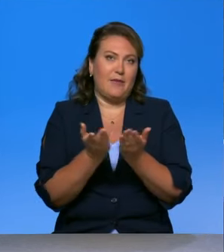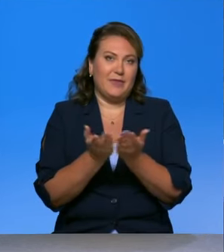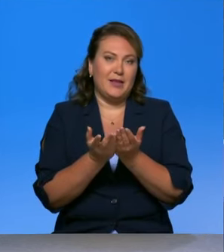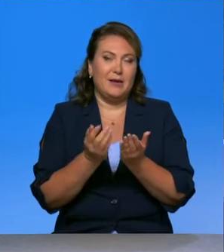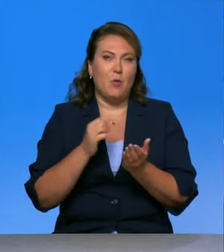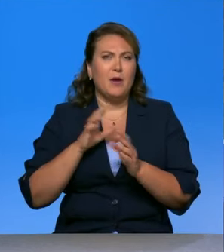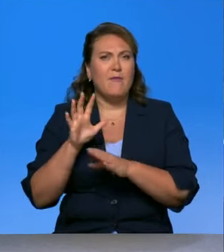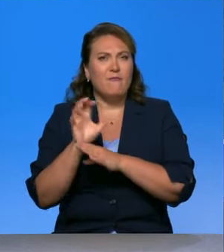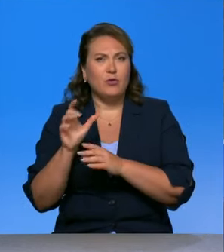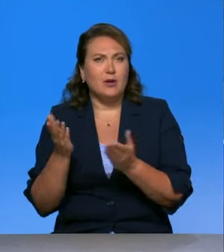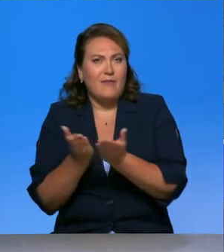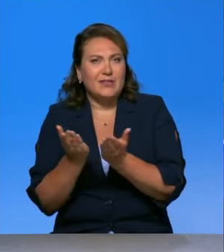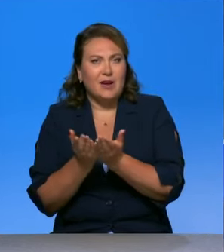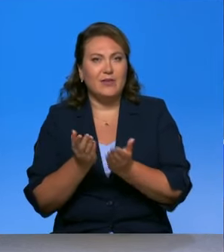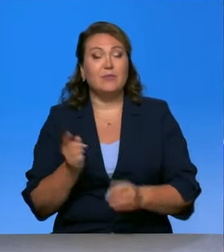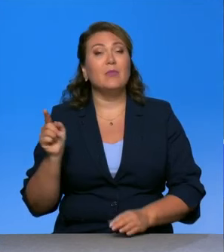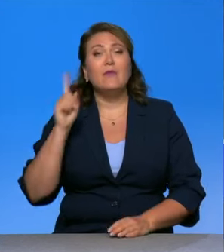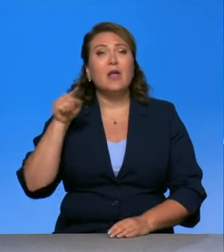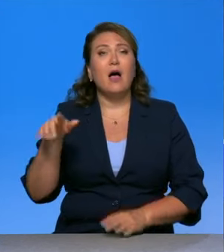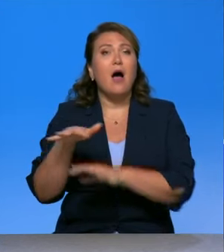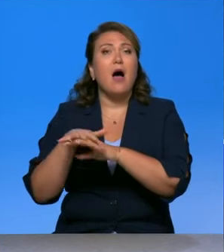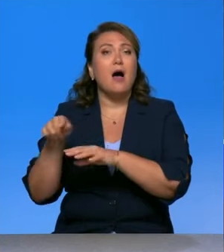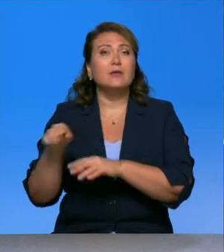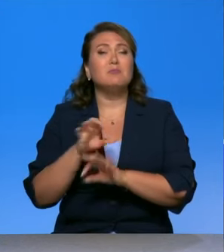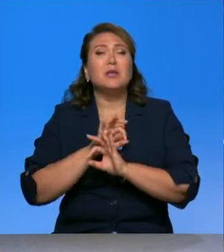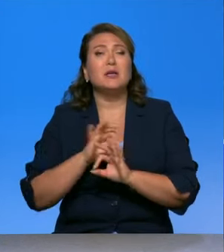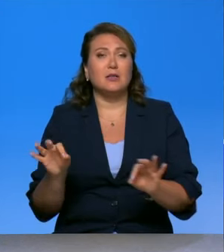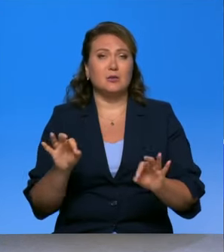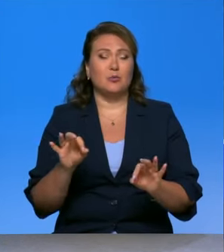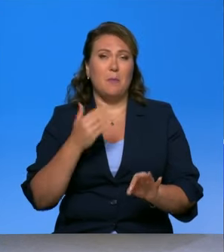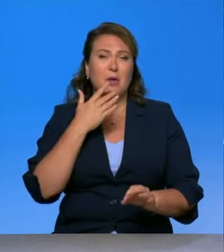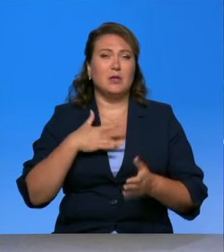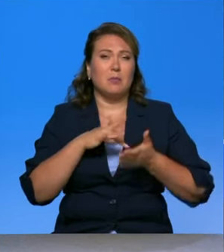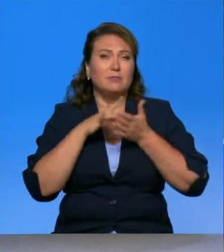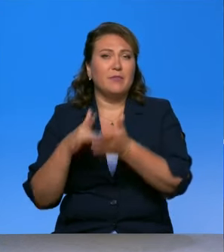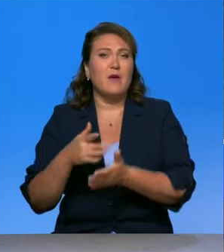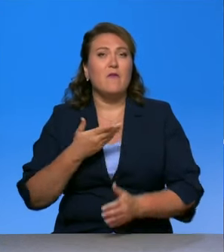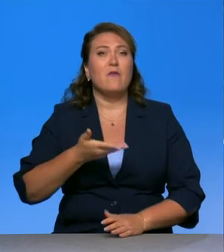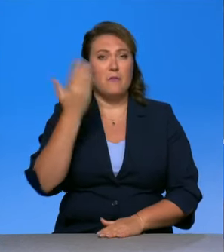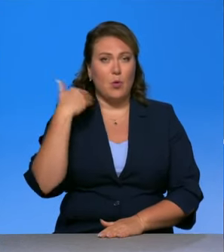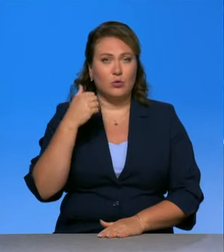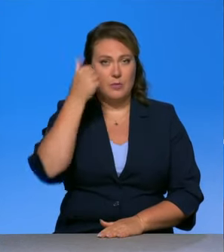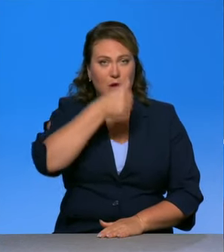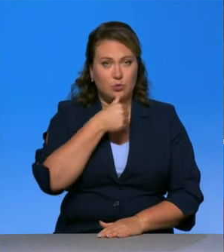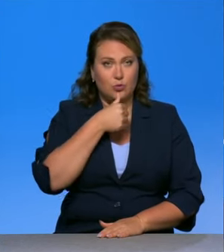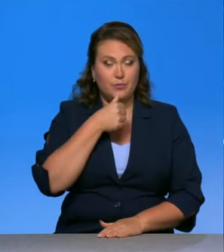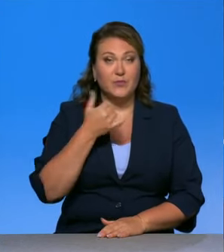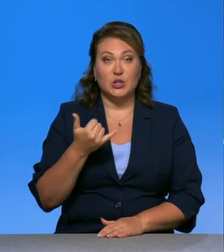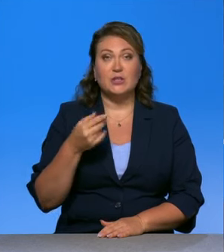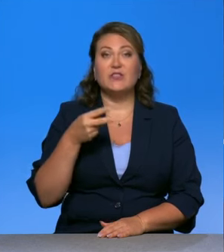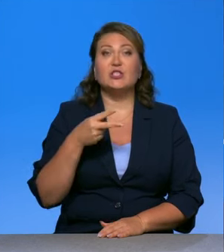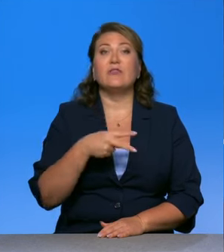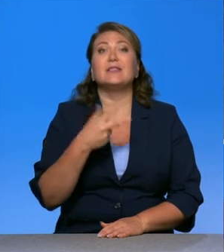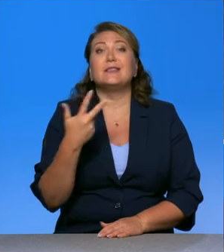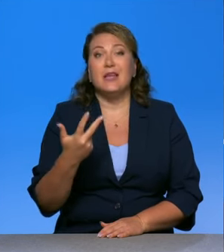знаете, они прекраснейшим образом, вот у меня последняя, одна из последних экспедиций была в том году сейчас, в 2023, потому что в